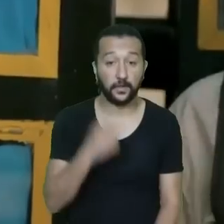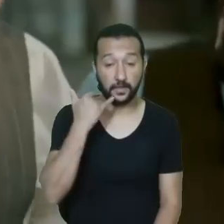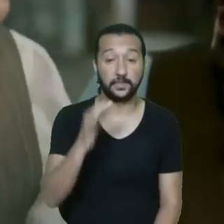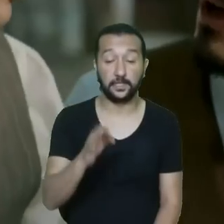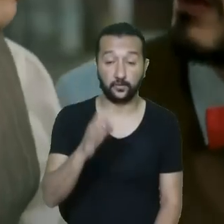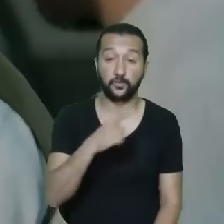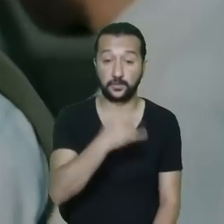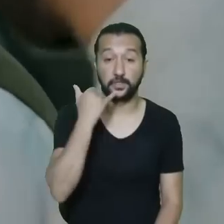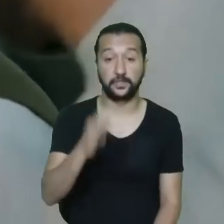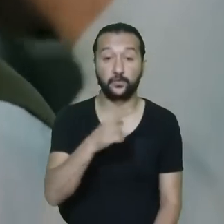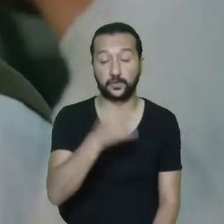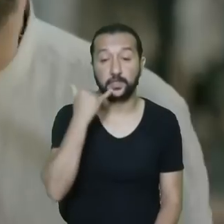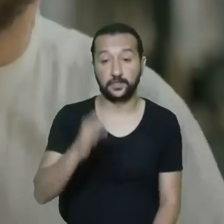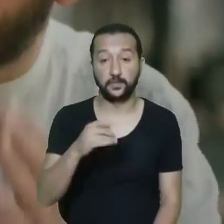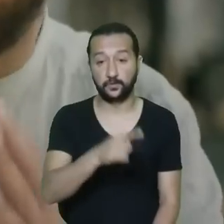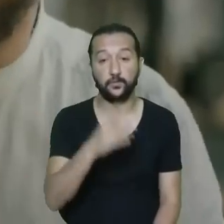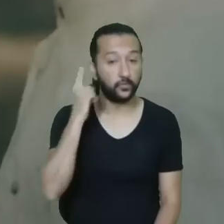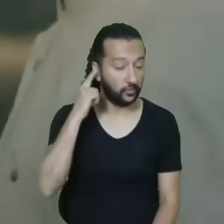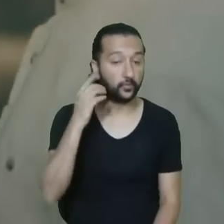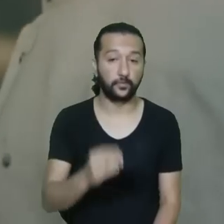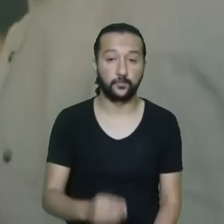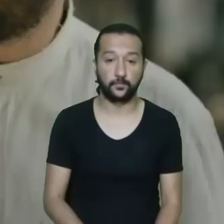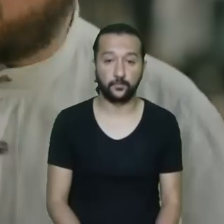Çalıyor, çalıyor, çalıyor. Çalıyormuş. Duyuyorum.